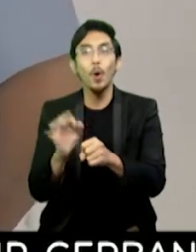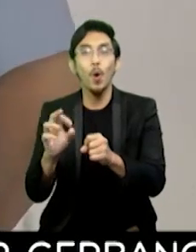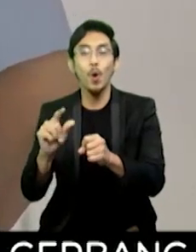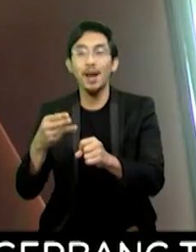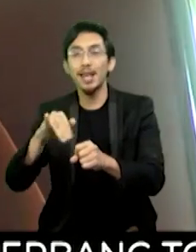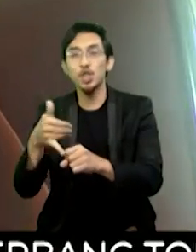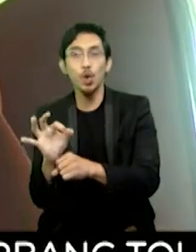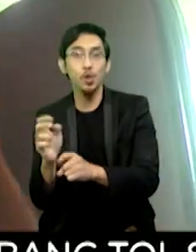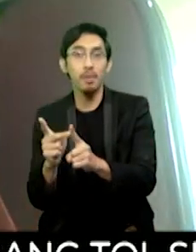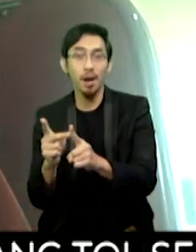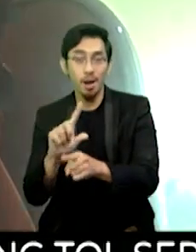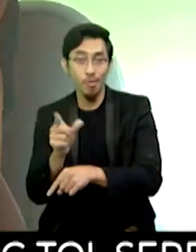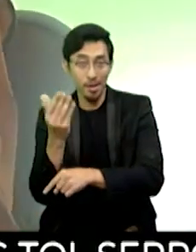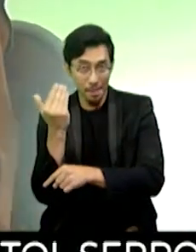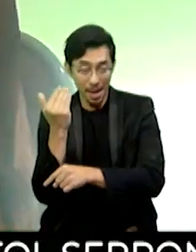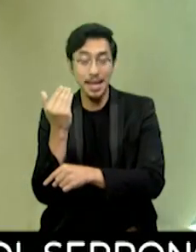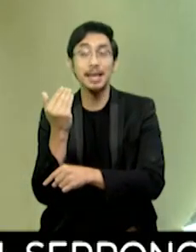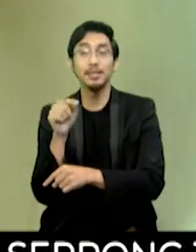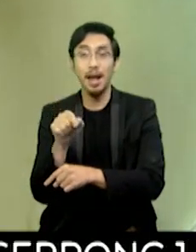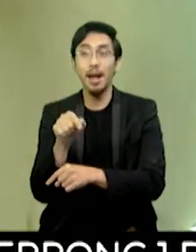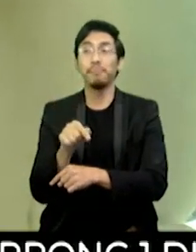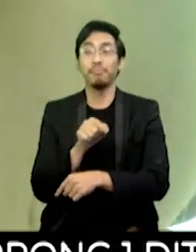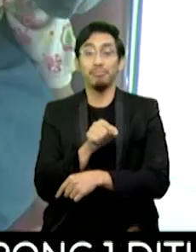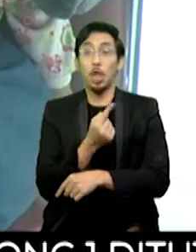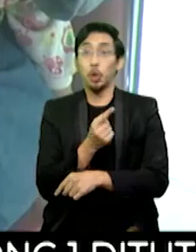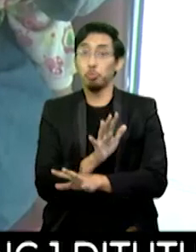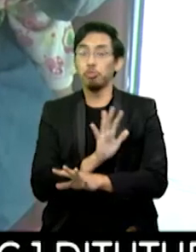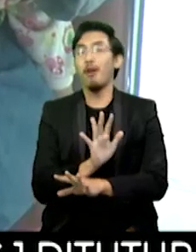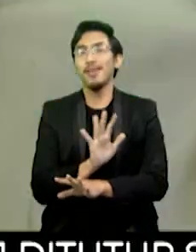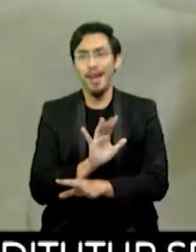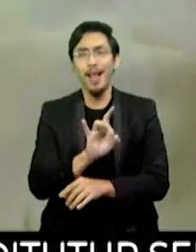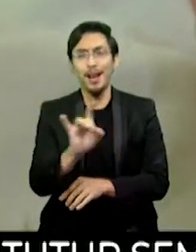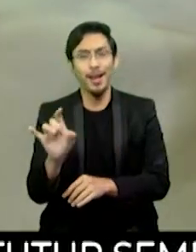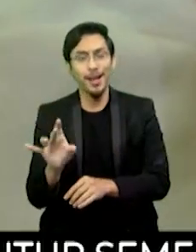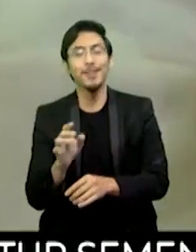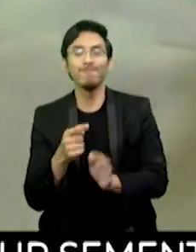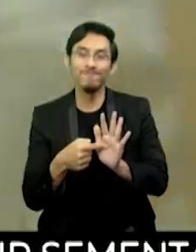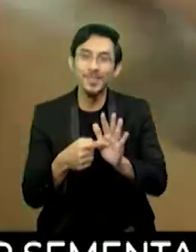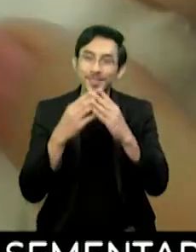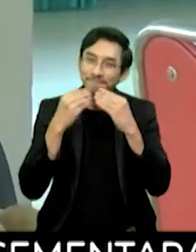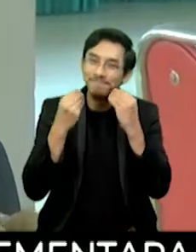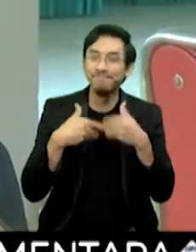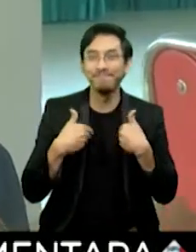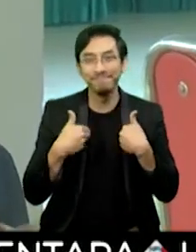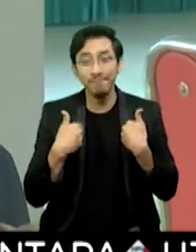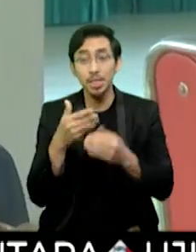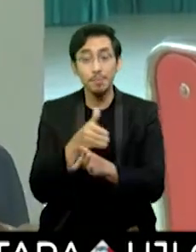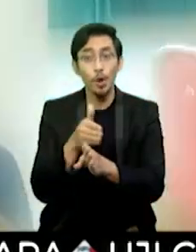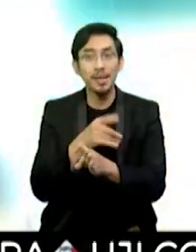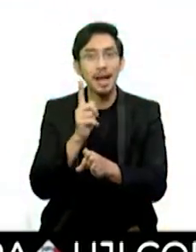lalu. Selain Fadil, beberapa bayi lainnya kini juga lebih cantik dan ganteng usai menjalani operasi bibir